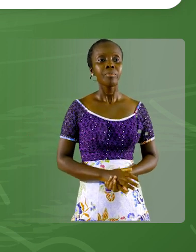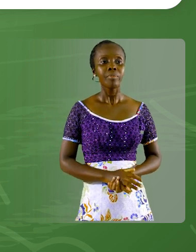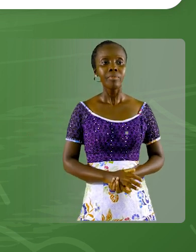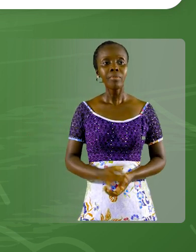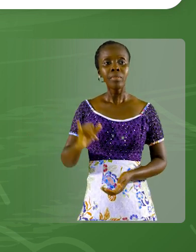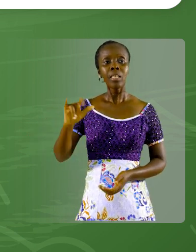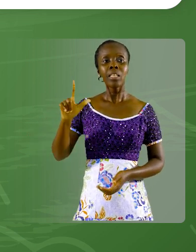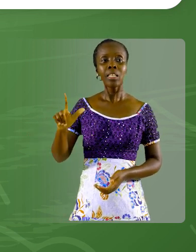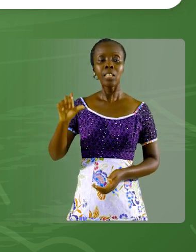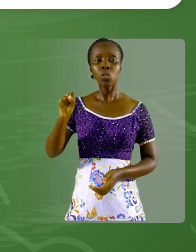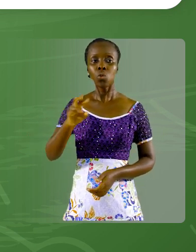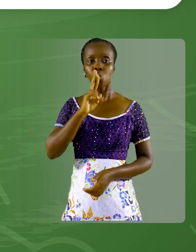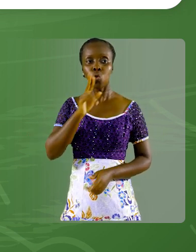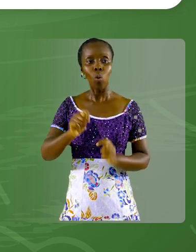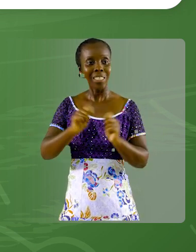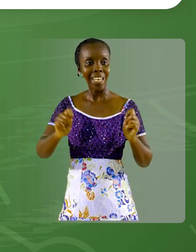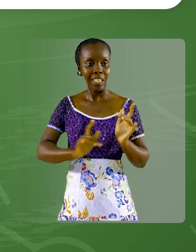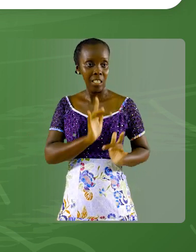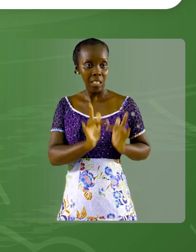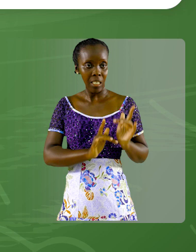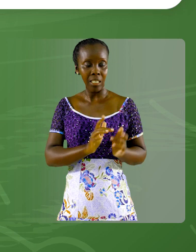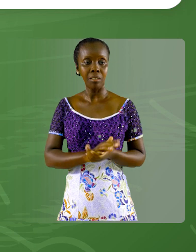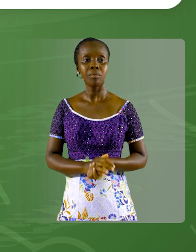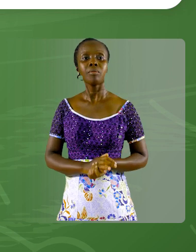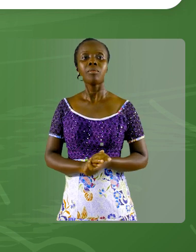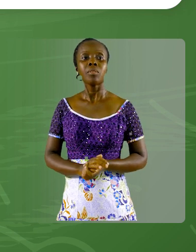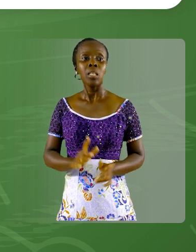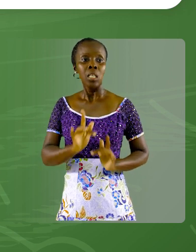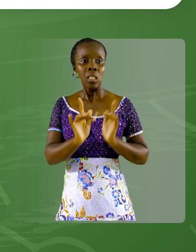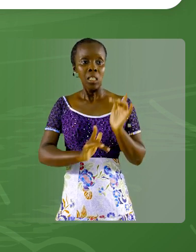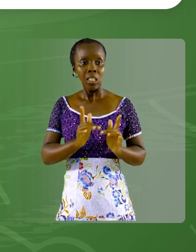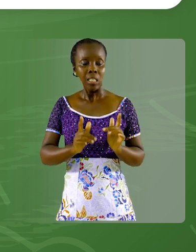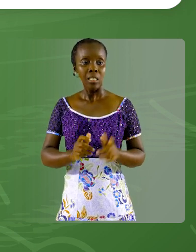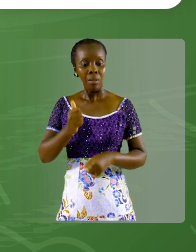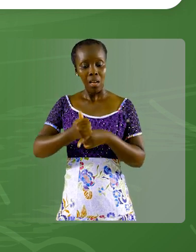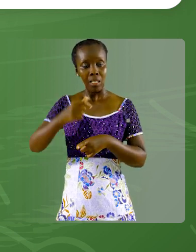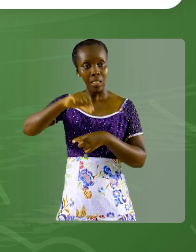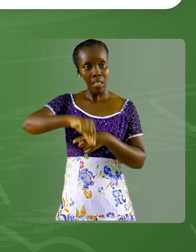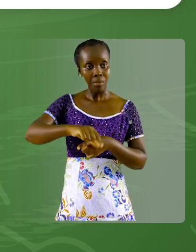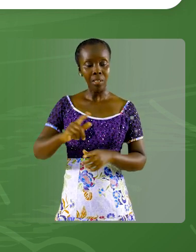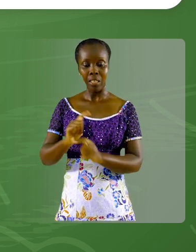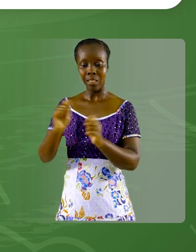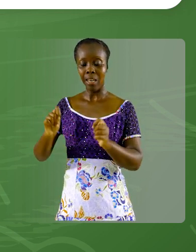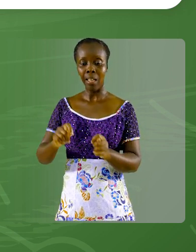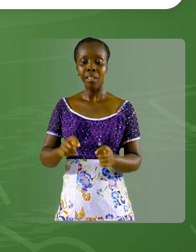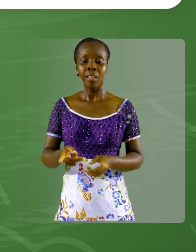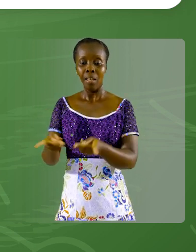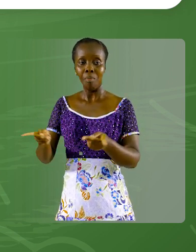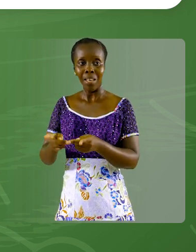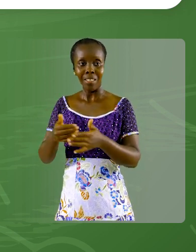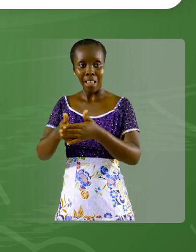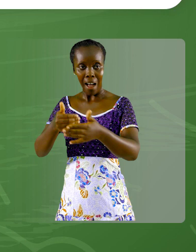« ils sont très gentils ». Nous avons « gentil » qui est un adjectif qualificatif et « très » est placé